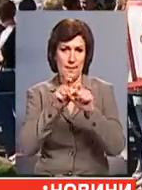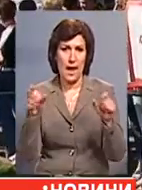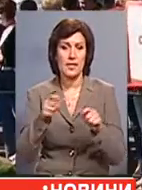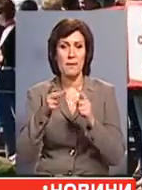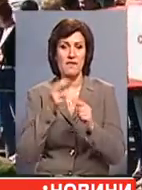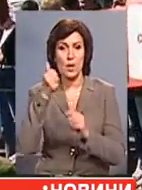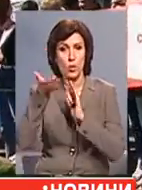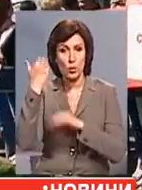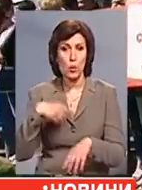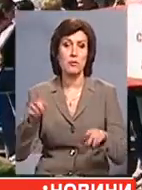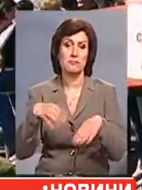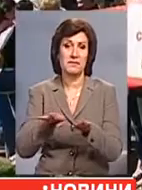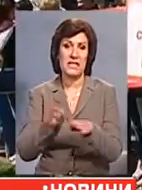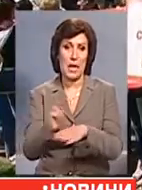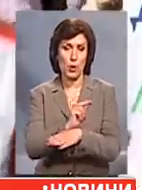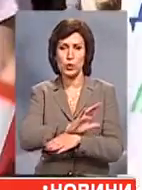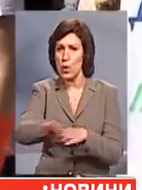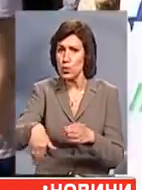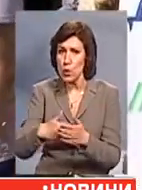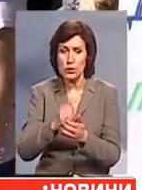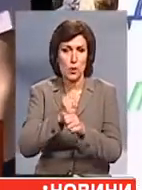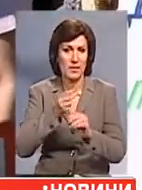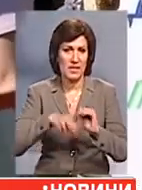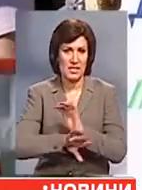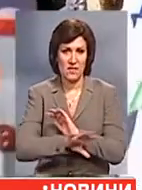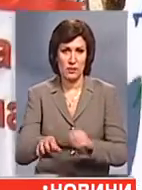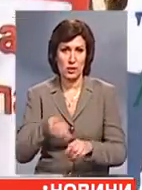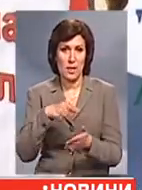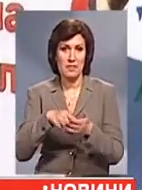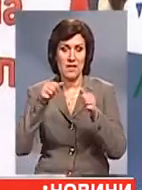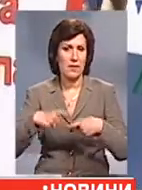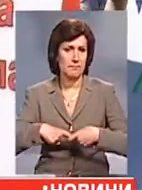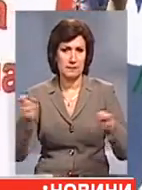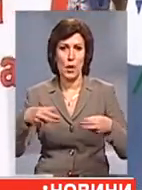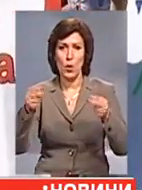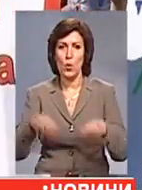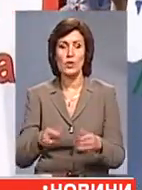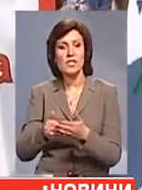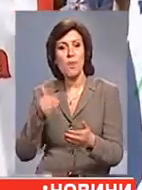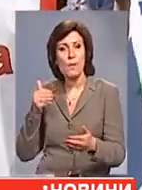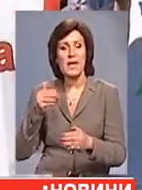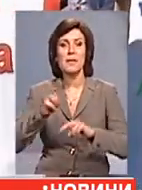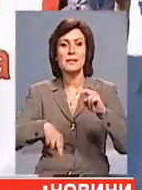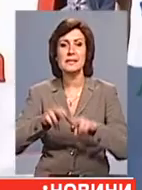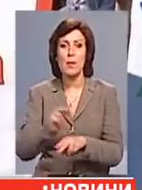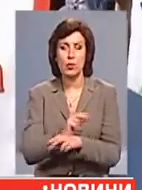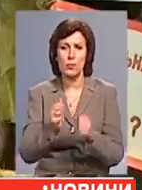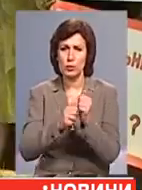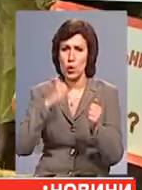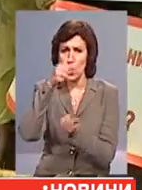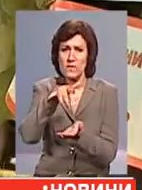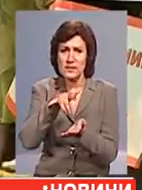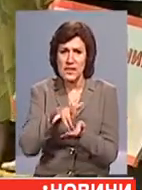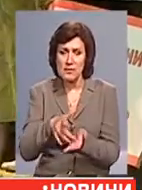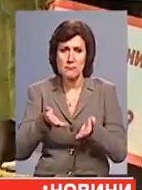її закрили на реконструкцію, але досі робіт не завершили. Міська влада розірвала угоду з попереднім забудовником. Щороку у центрі